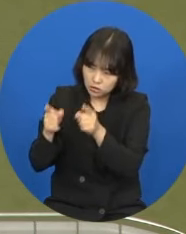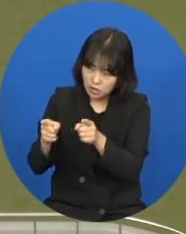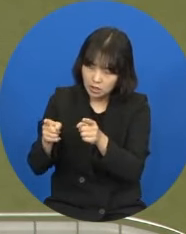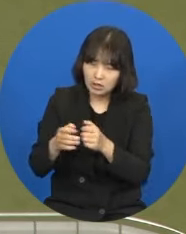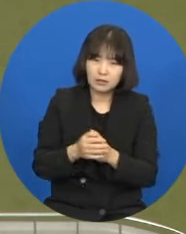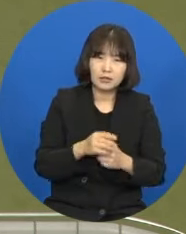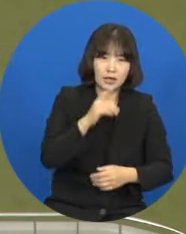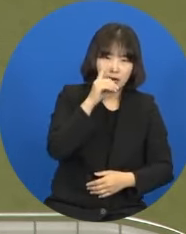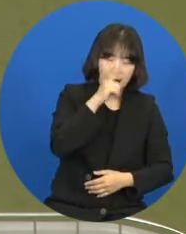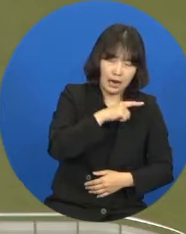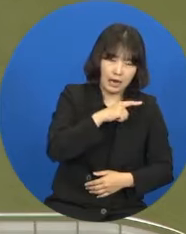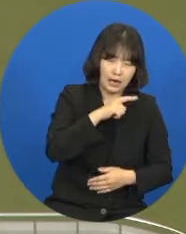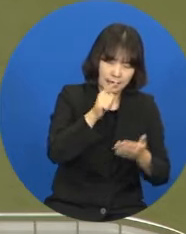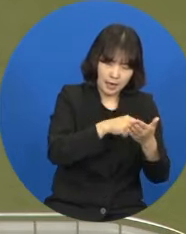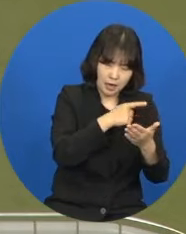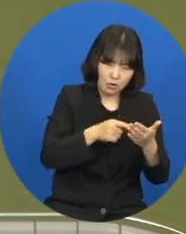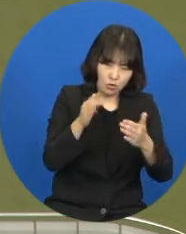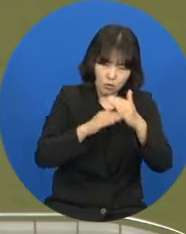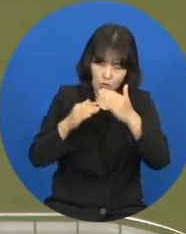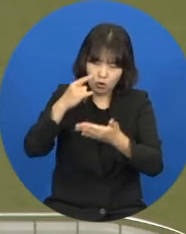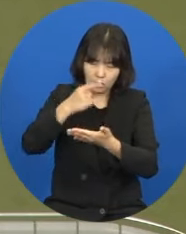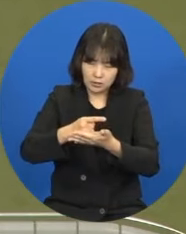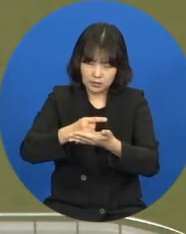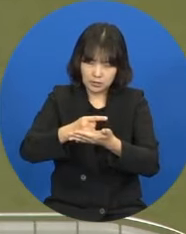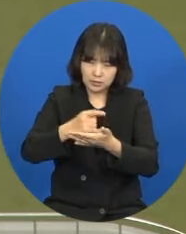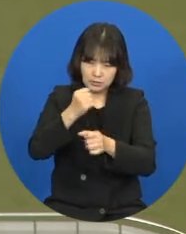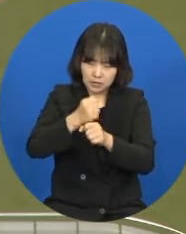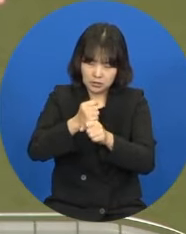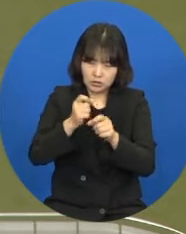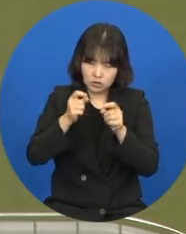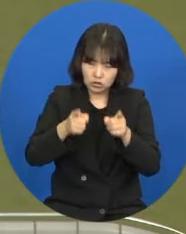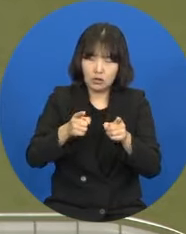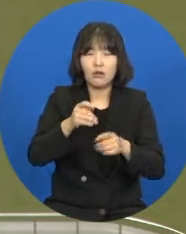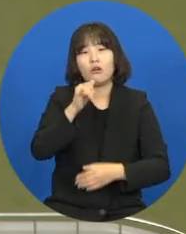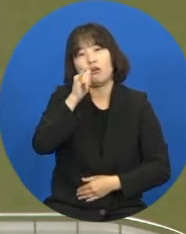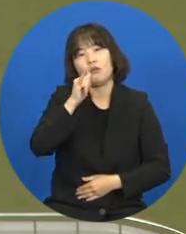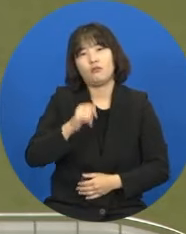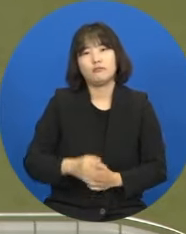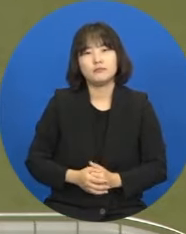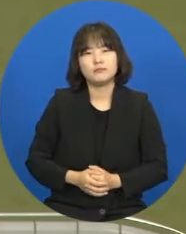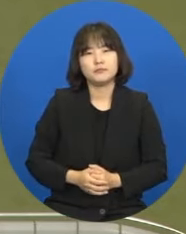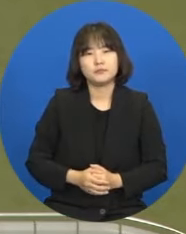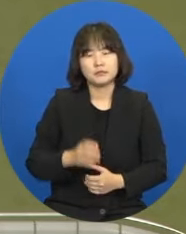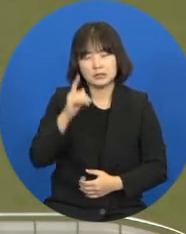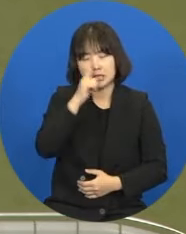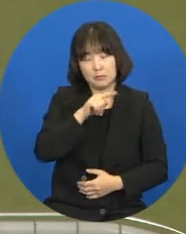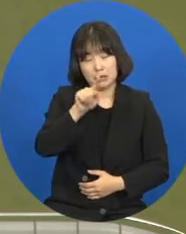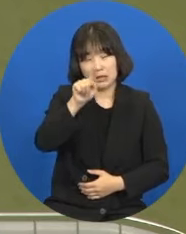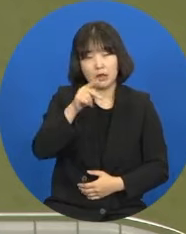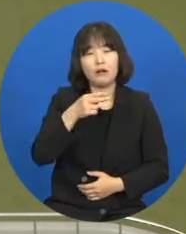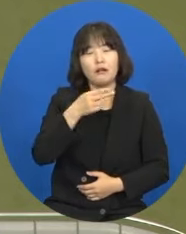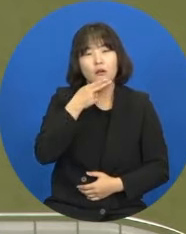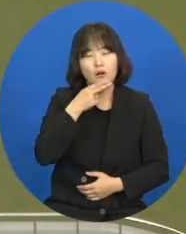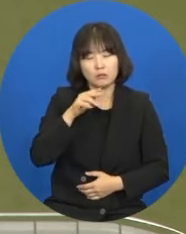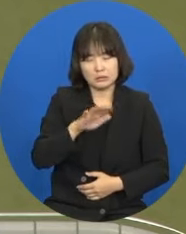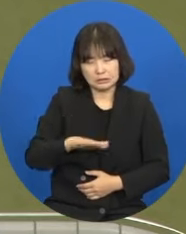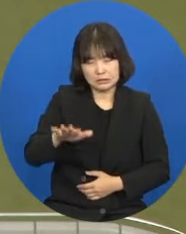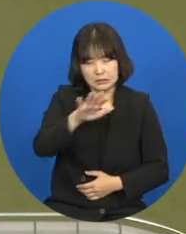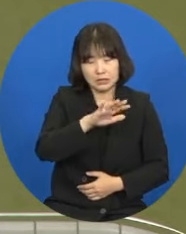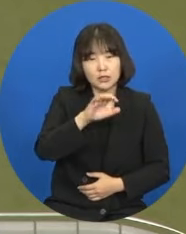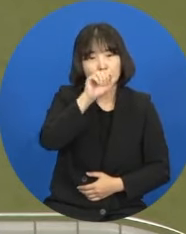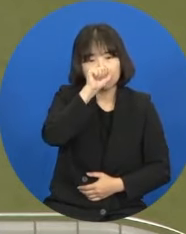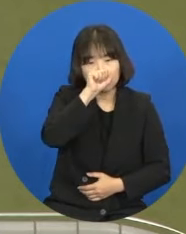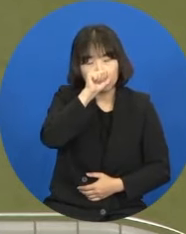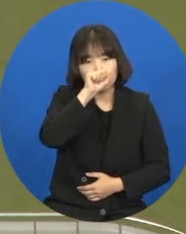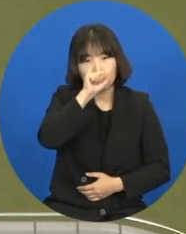갚고 공의를 세울 수 있는 기회 그런 기회들이 있어요 나쁜 것 하나도 없습니다 다 좋고 우리